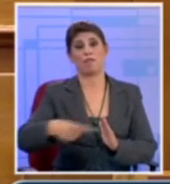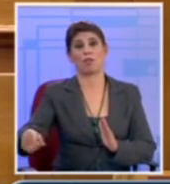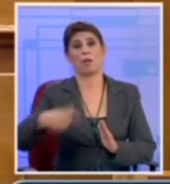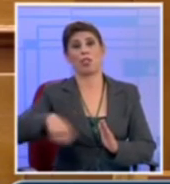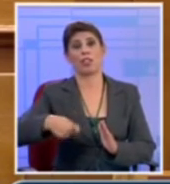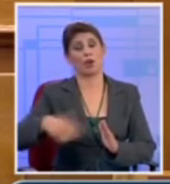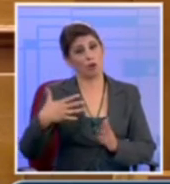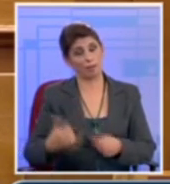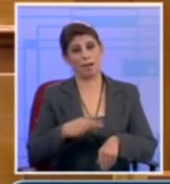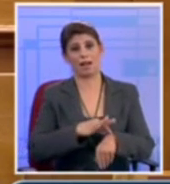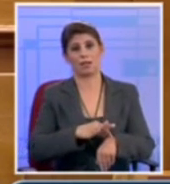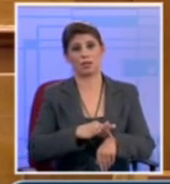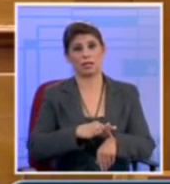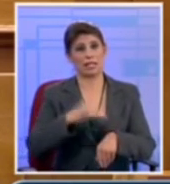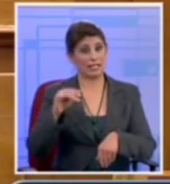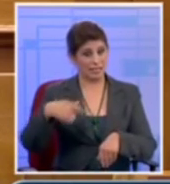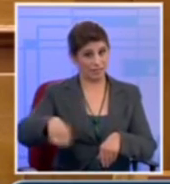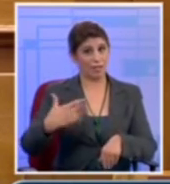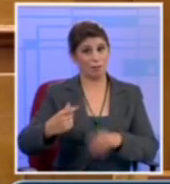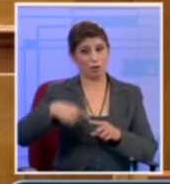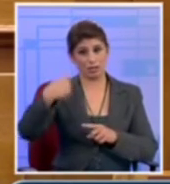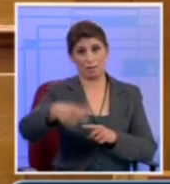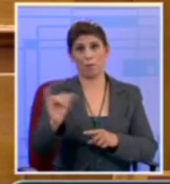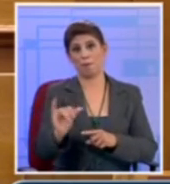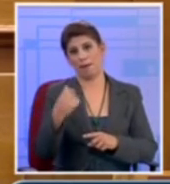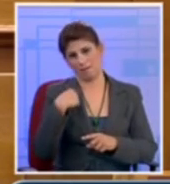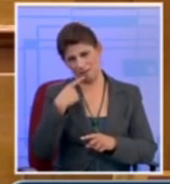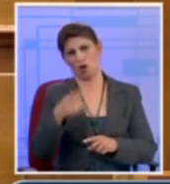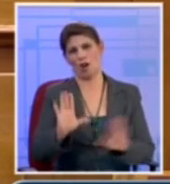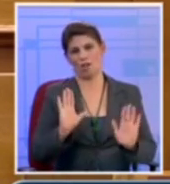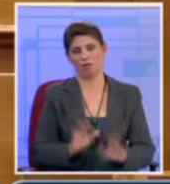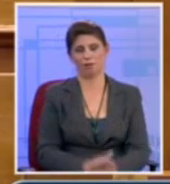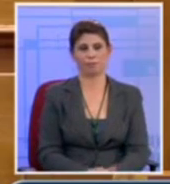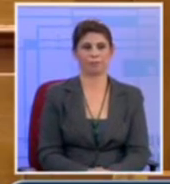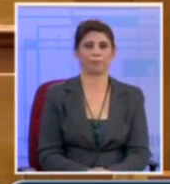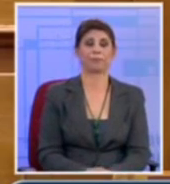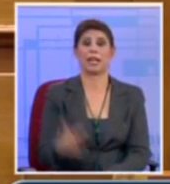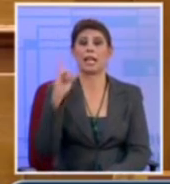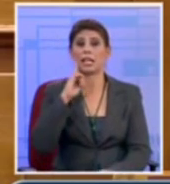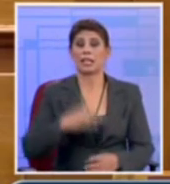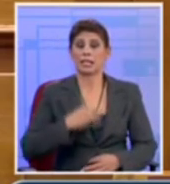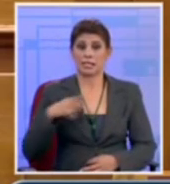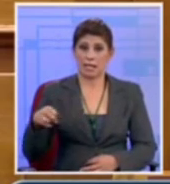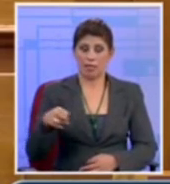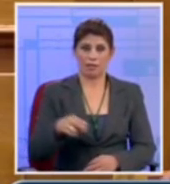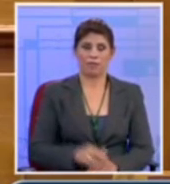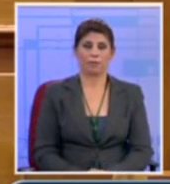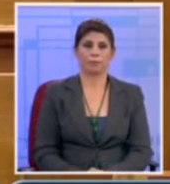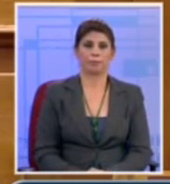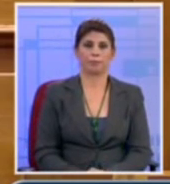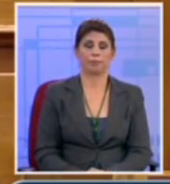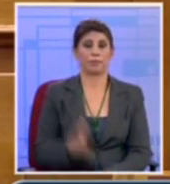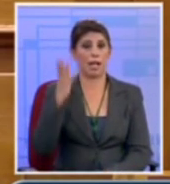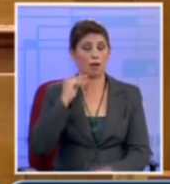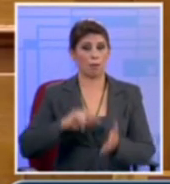Στη δίκη που είχαμε την προηγούμενη Πέμπτη εννοώ. Κυρίες και κύριοι συνάδελφοι, Άκουσα με